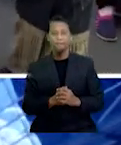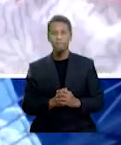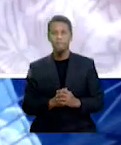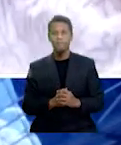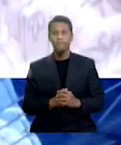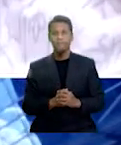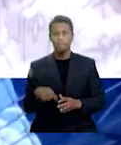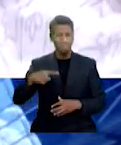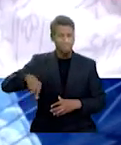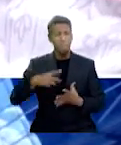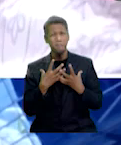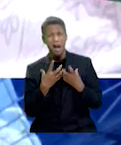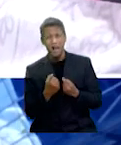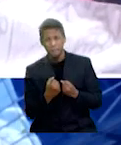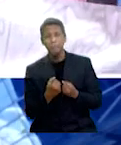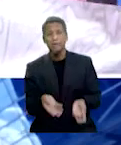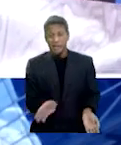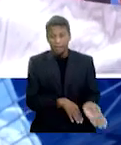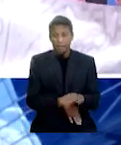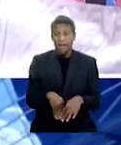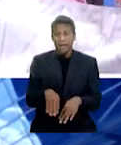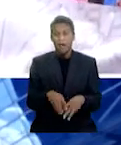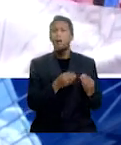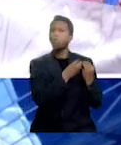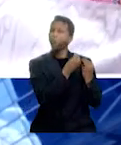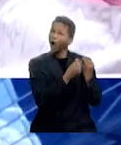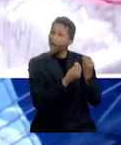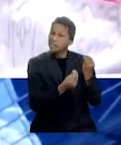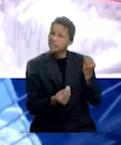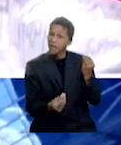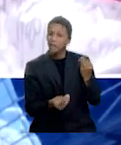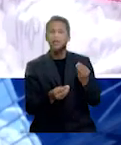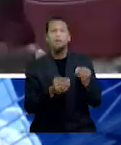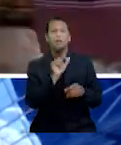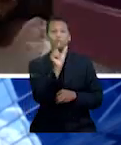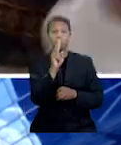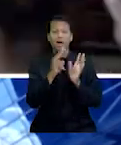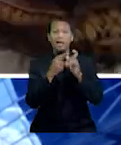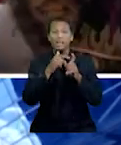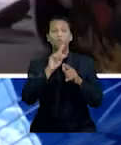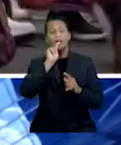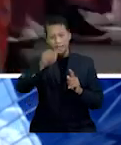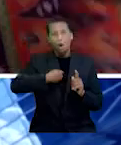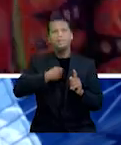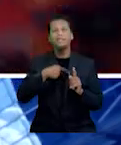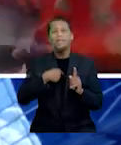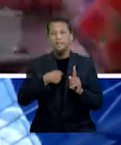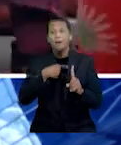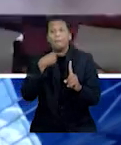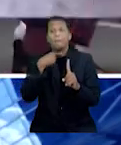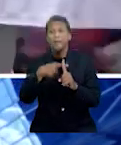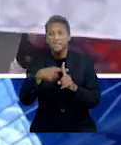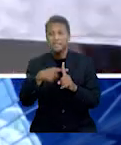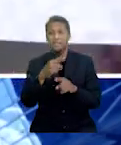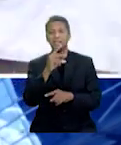diakui sebagai warisan tak benda oleh UNESCO dan juga untuk memecahkan rekor MURI sebagai peserta terbanyak untuk berkebaya